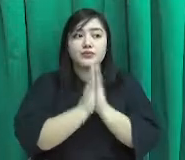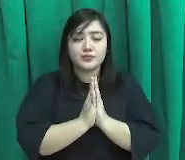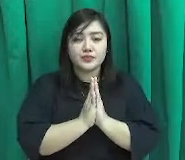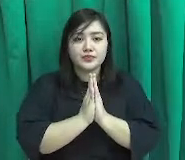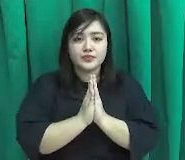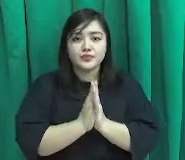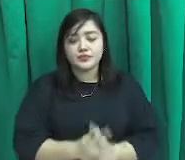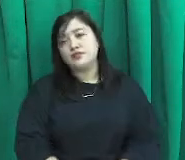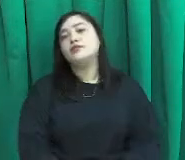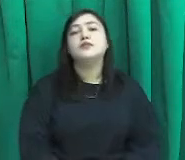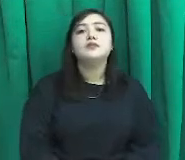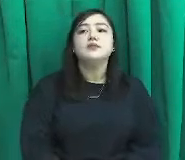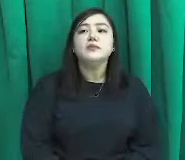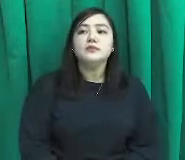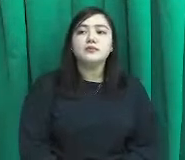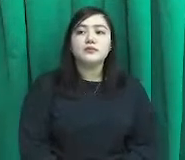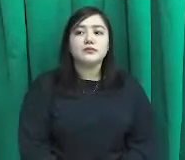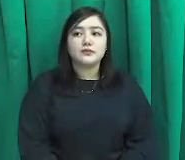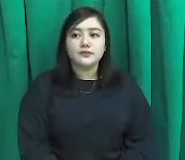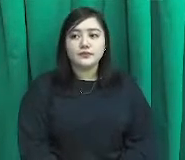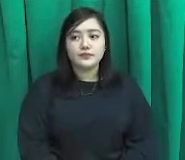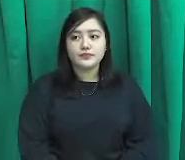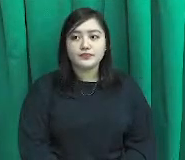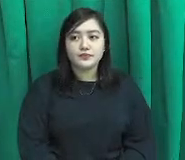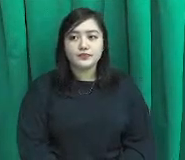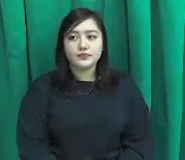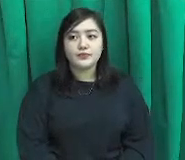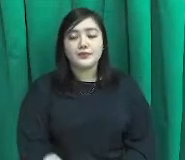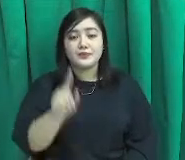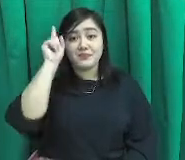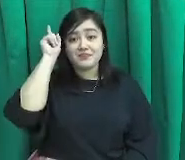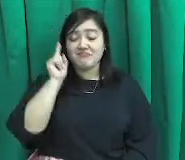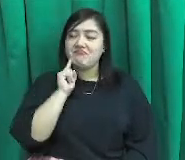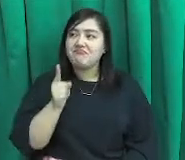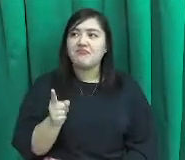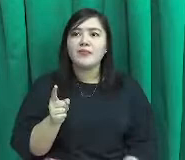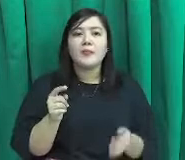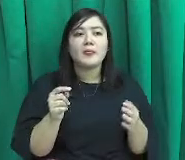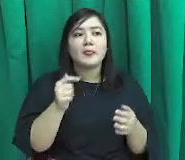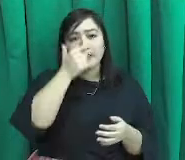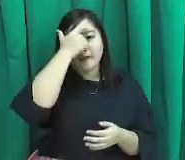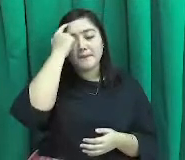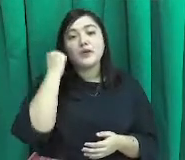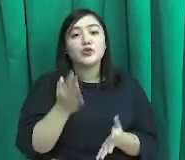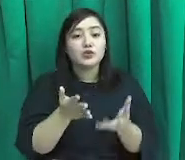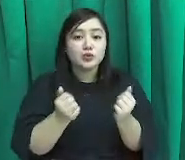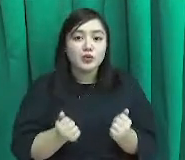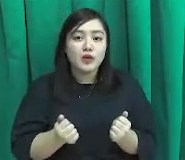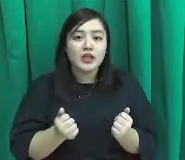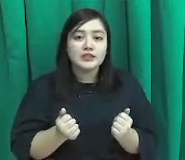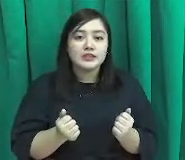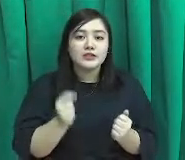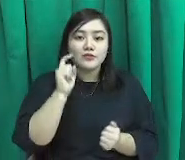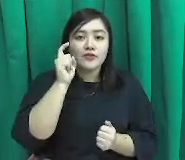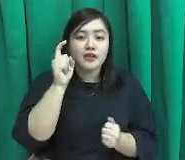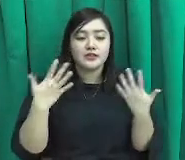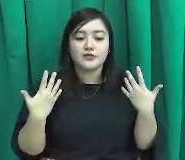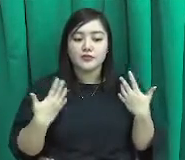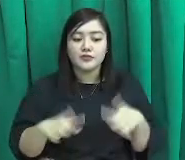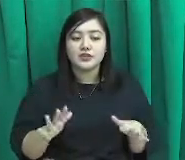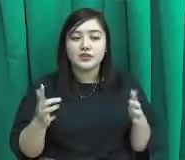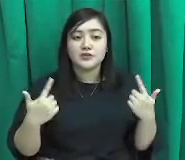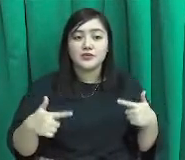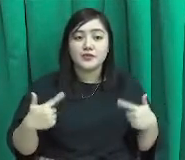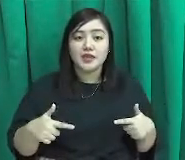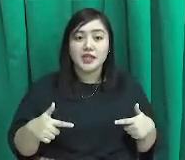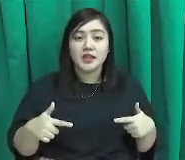gusto nyong matigil kaagad yung argumento, ay nagwawakas na kayo kaagad sa panalangin. Tama po.